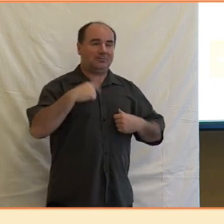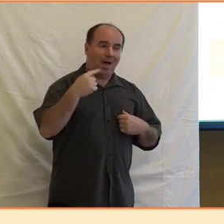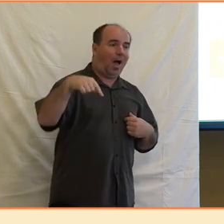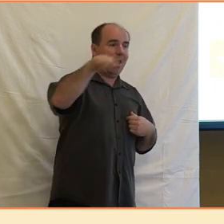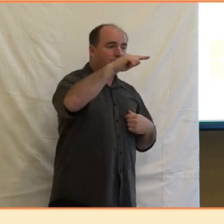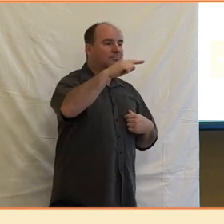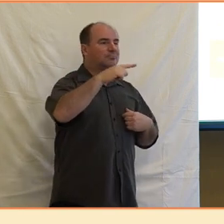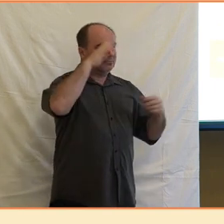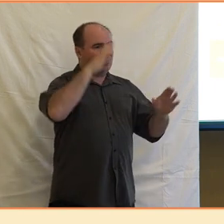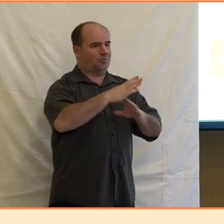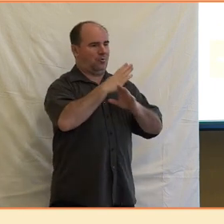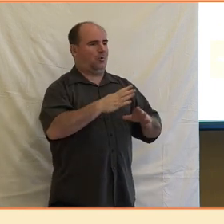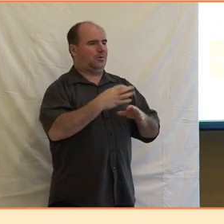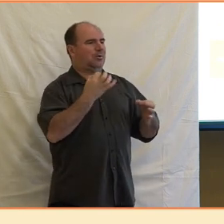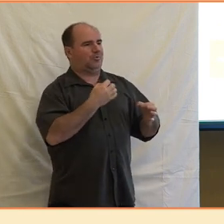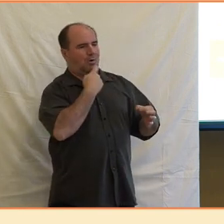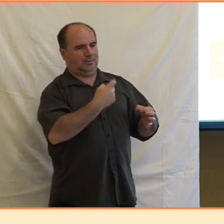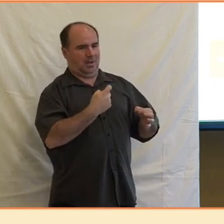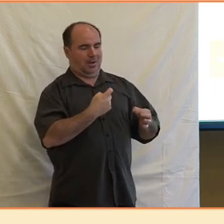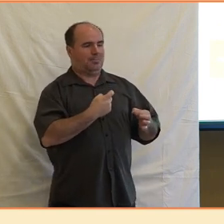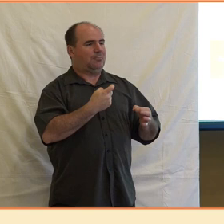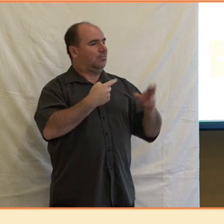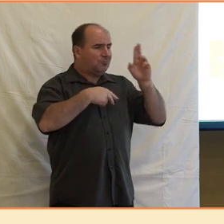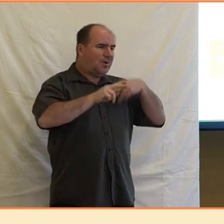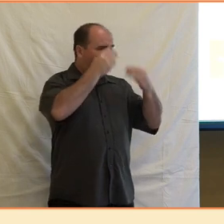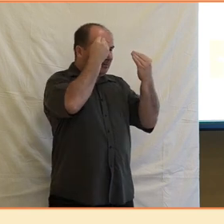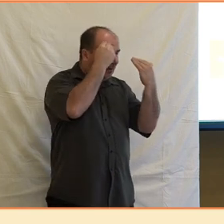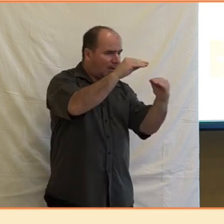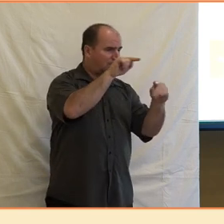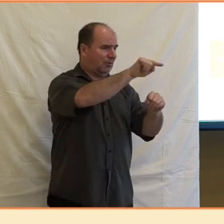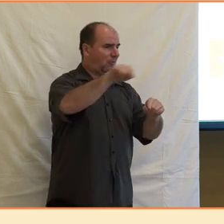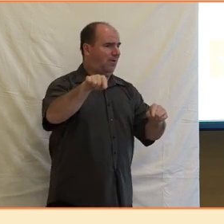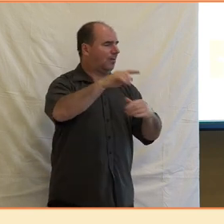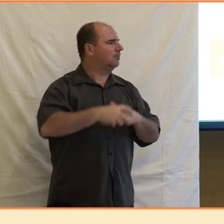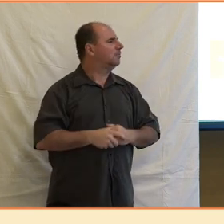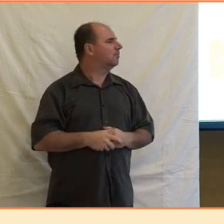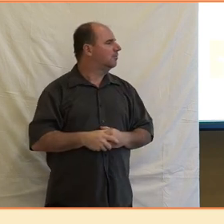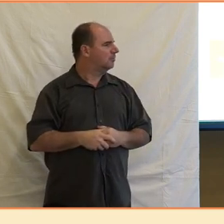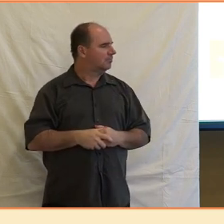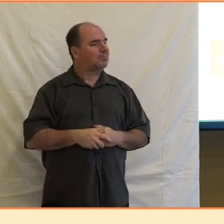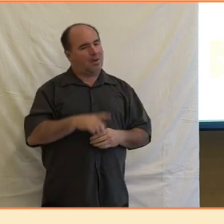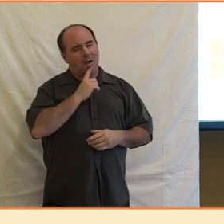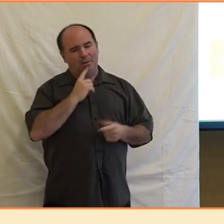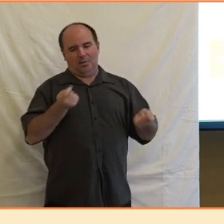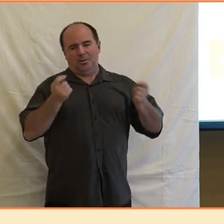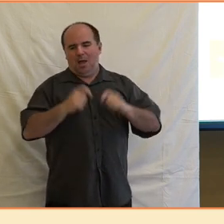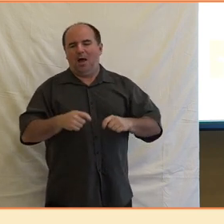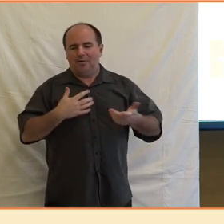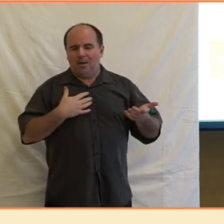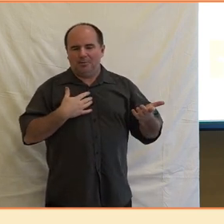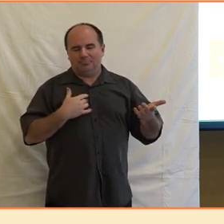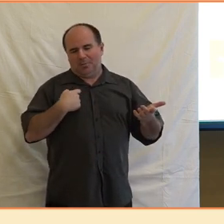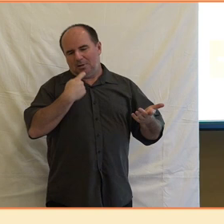byl do co nejvíce respektován. Závěrem asi svého příspěvku bych řekla,